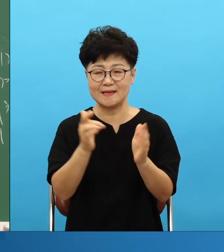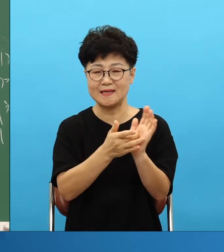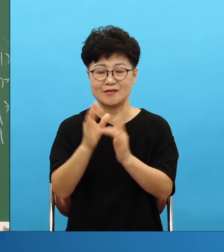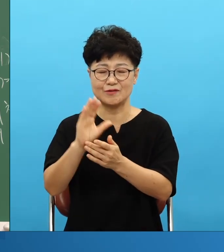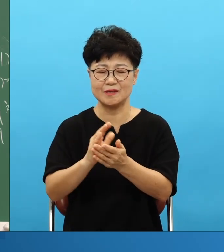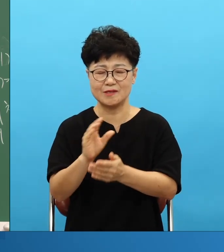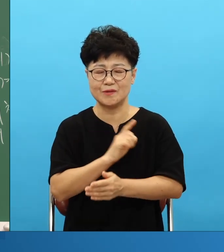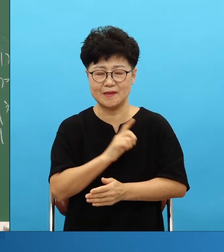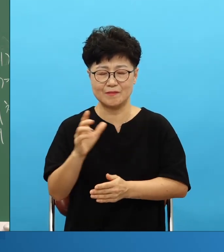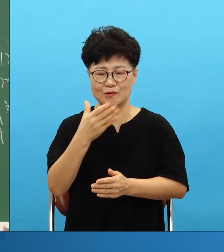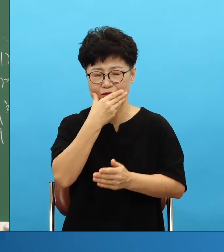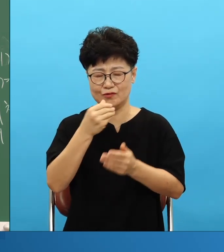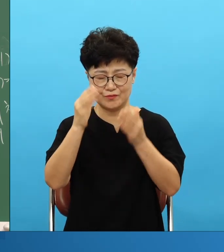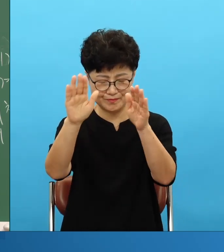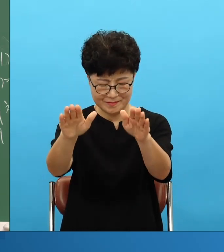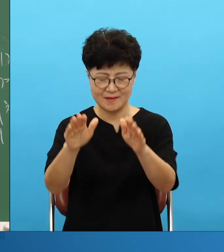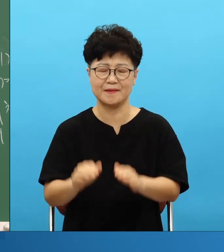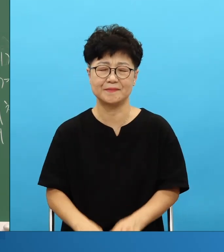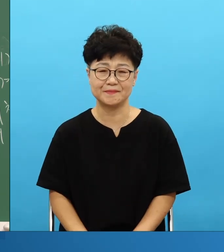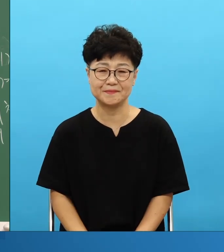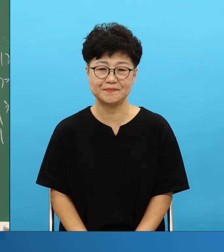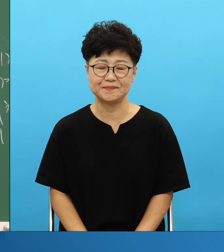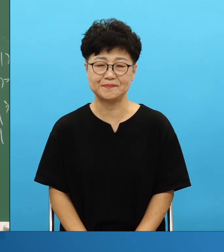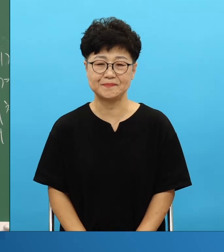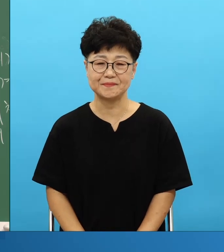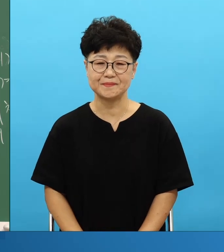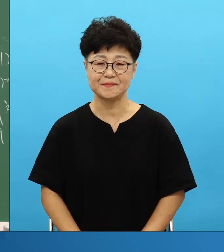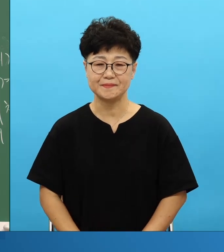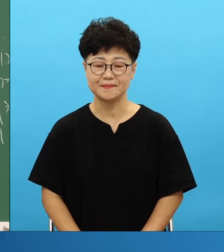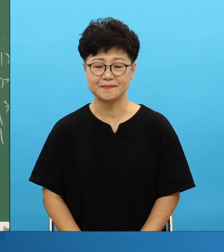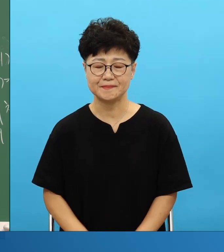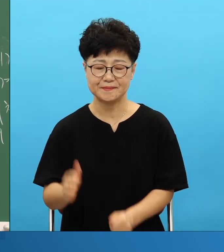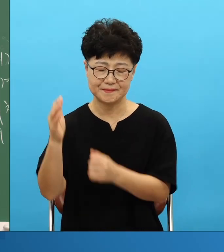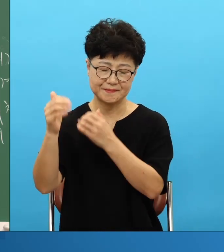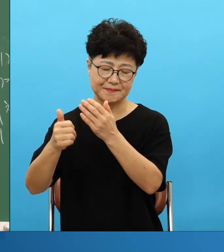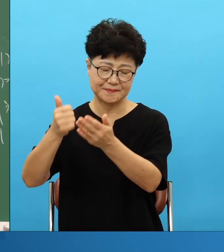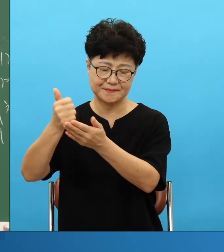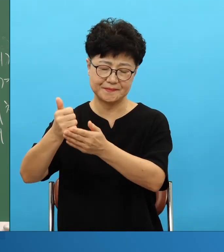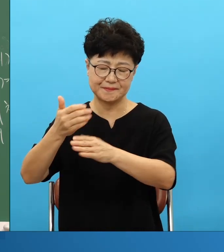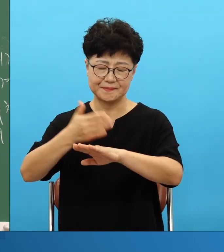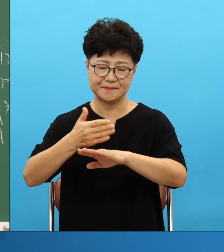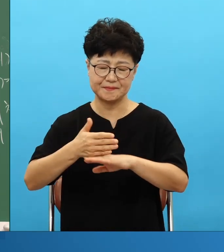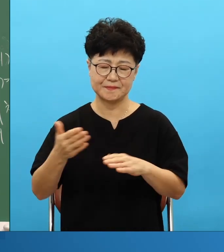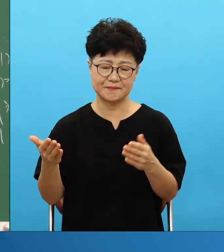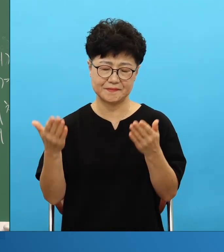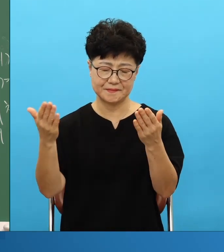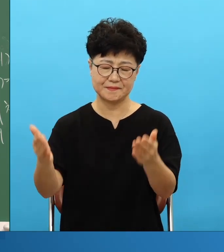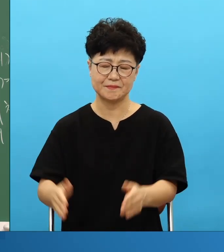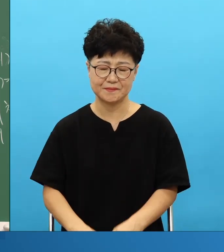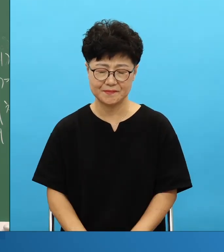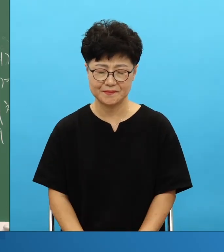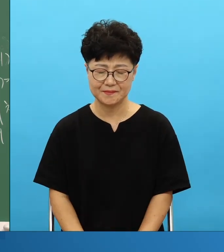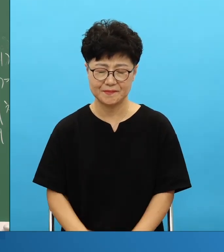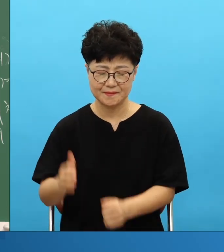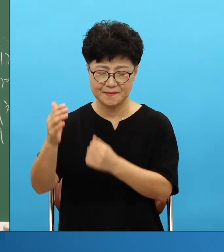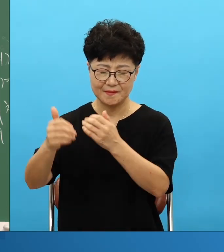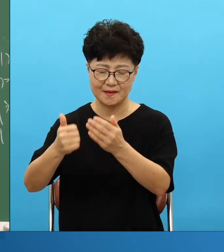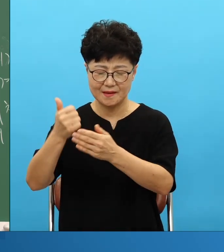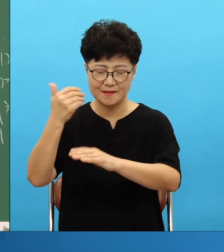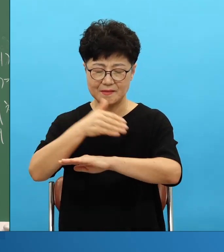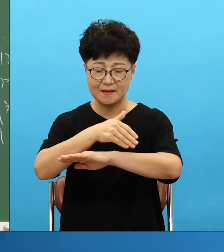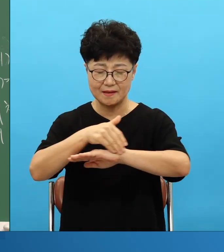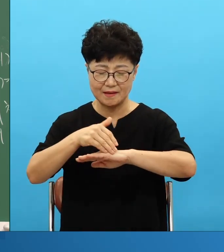축복합니다. May this be the blessed opportunity for you in the name of our Lord Jesus Christ. 하나님께 감사드립니다. Father God, we thank you. 하나님의 계획